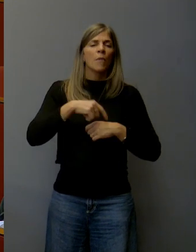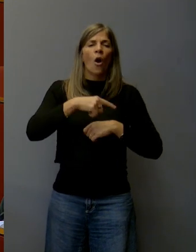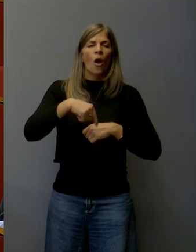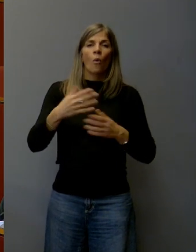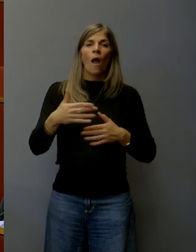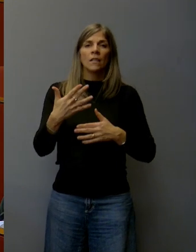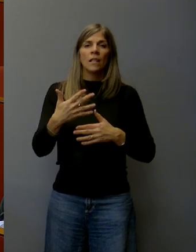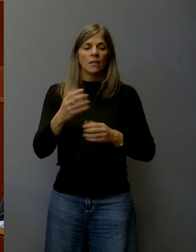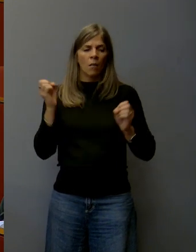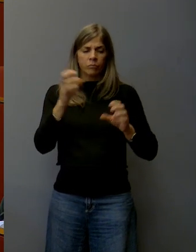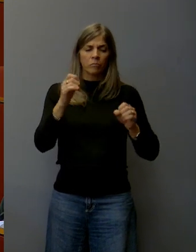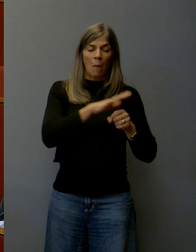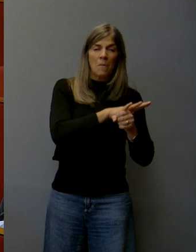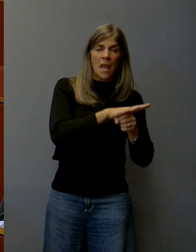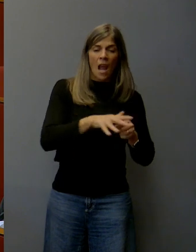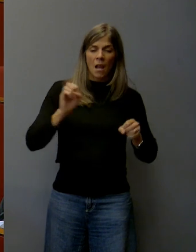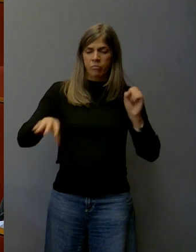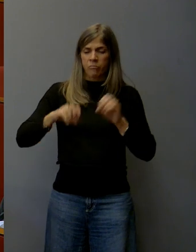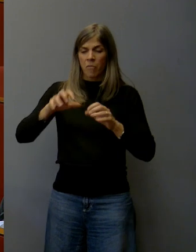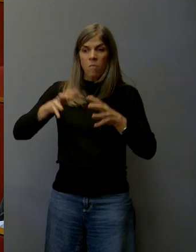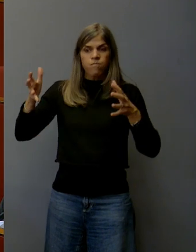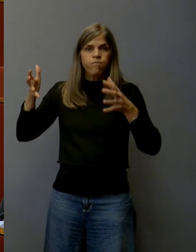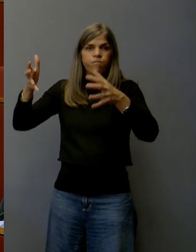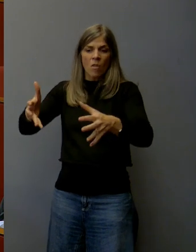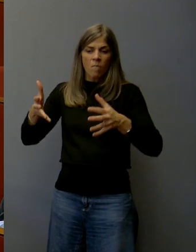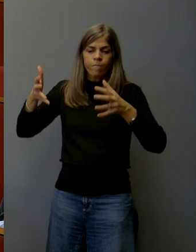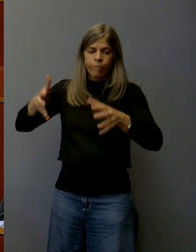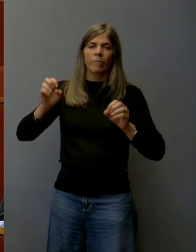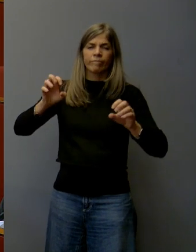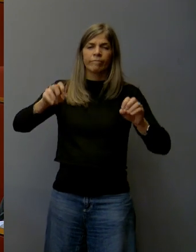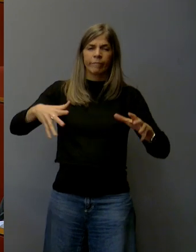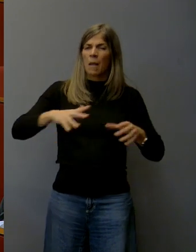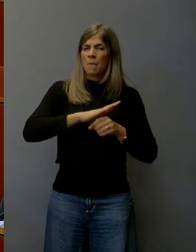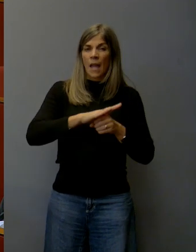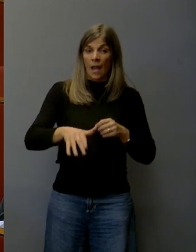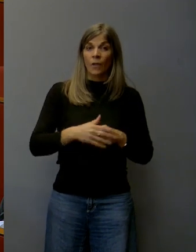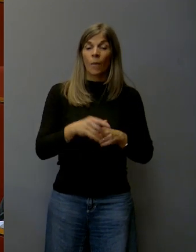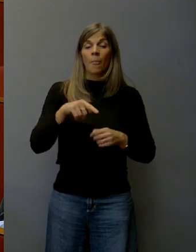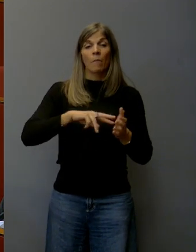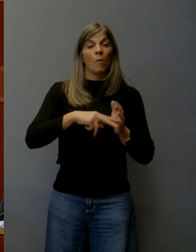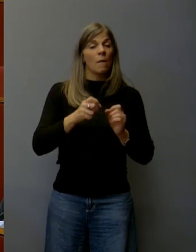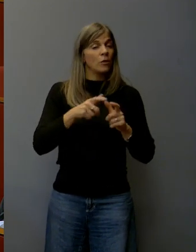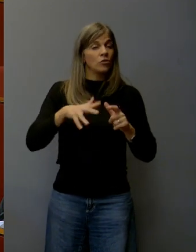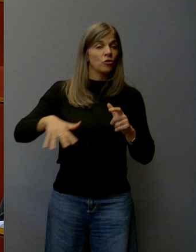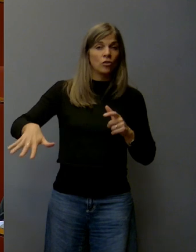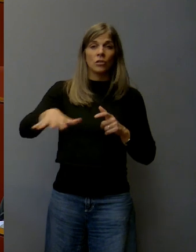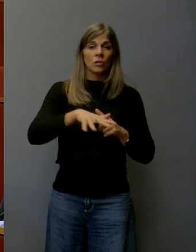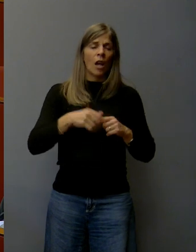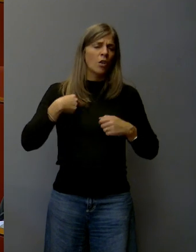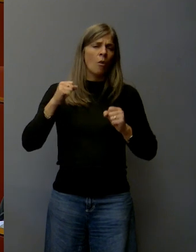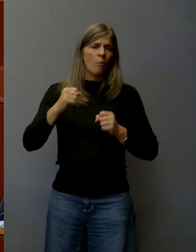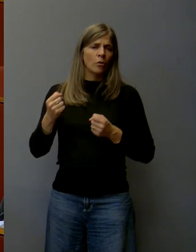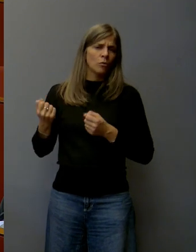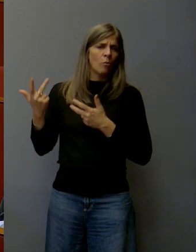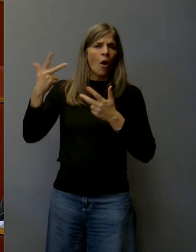ingombranti ora questo non è un problema di tutta la città io posso portare tonnellate di foto